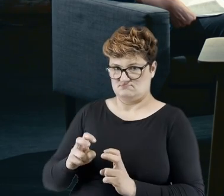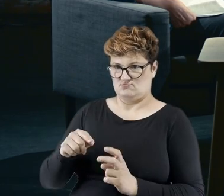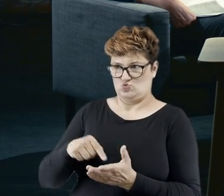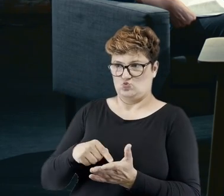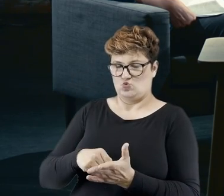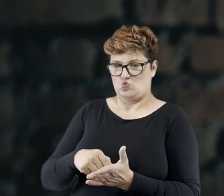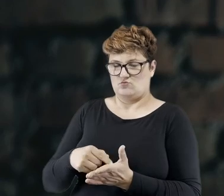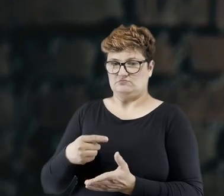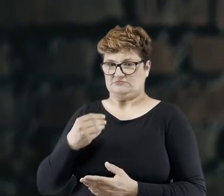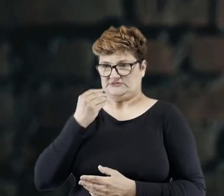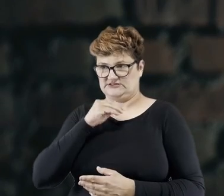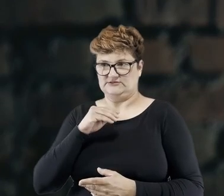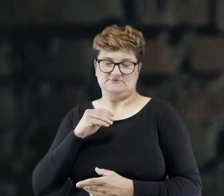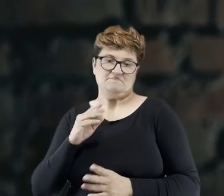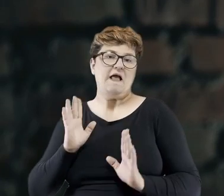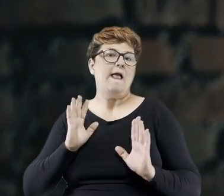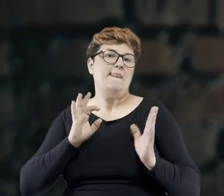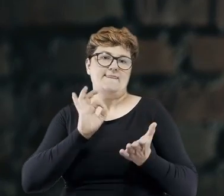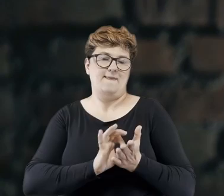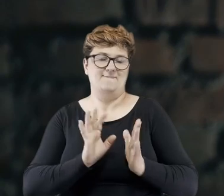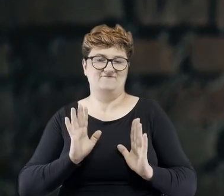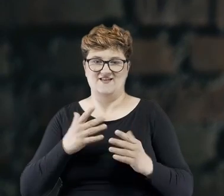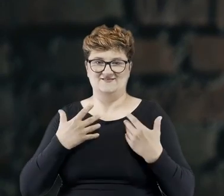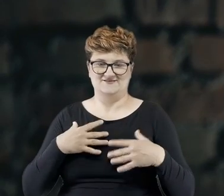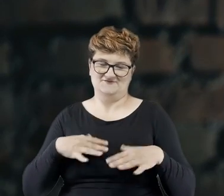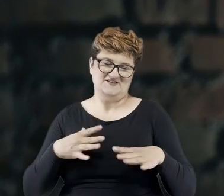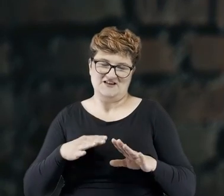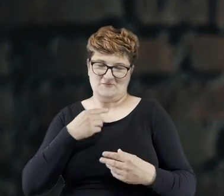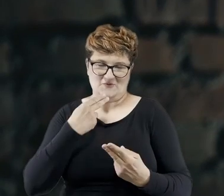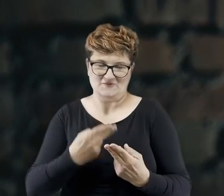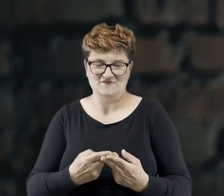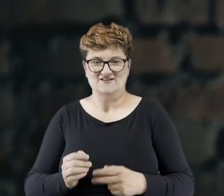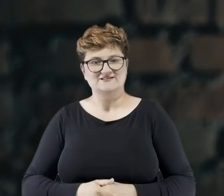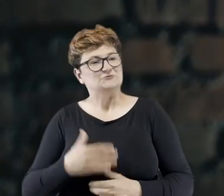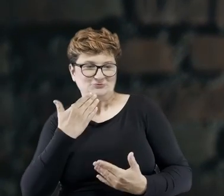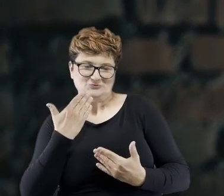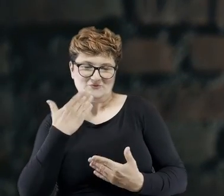pod Jedlami, dlatego moje. Ale tego nie jestem pewna, ja więc nie chciałabym. Dziękuję bardzo.